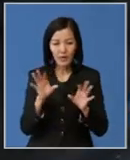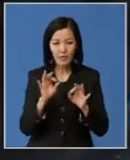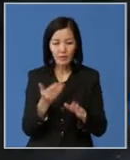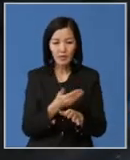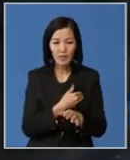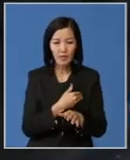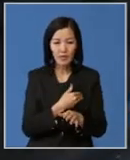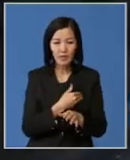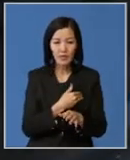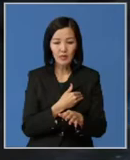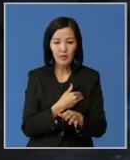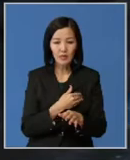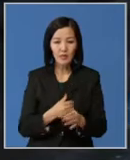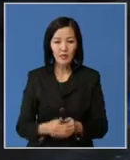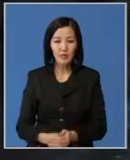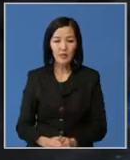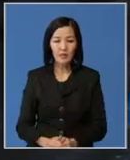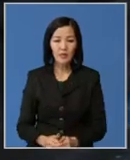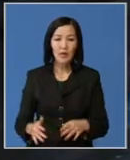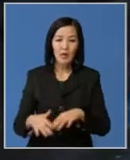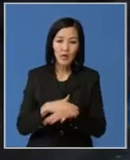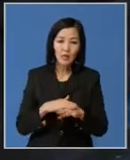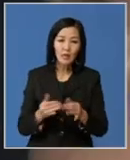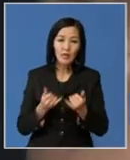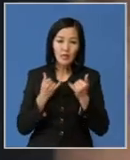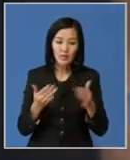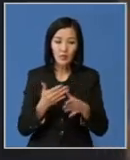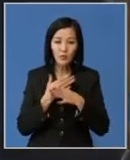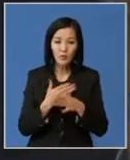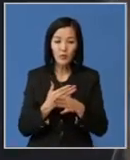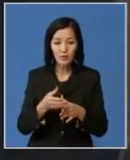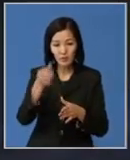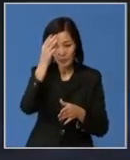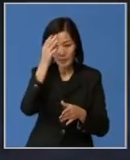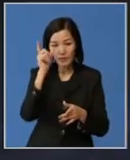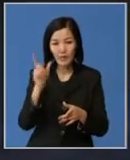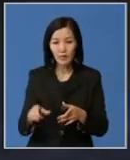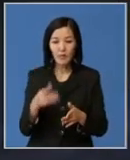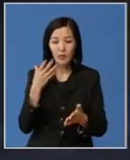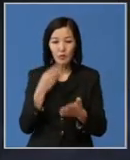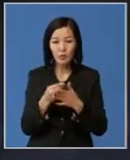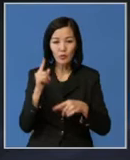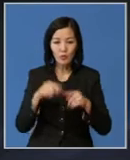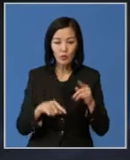емес, білгенін халықтың игілігіне жұмсаған адам білімді дейді. Осы туған ауылыңа